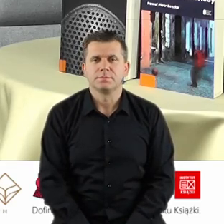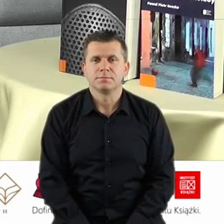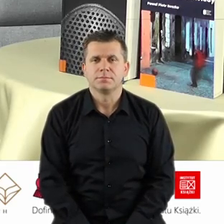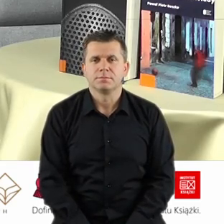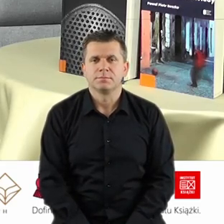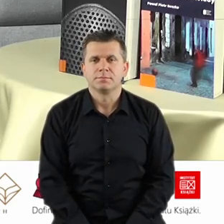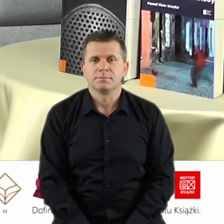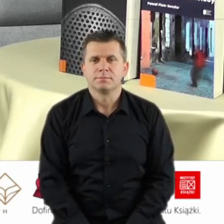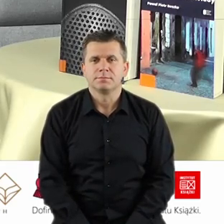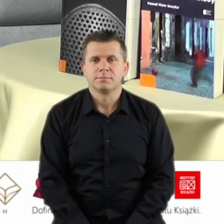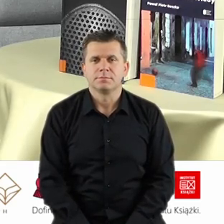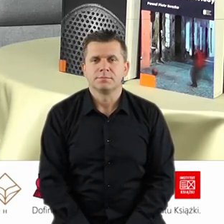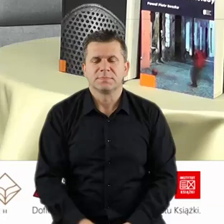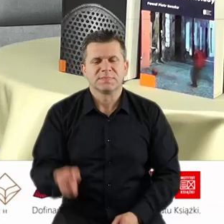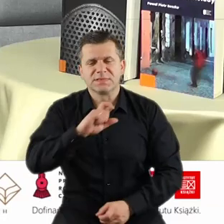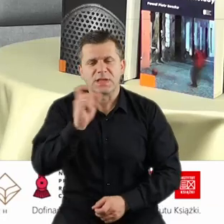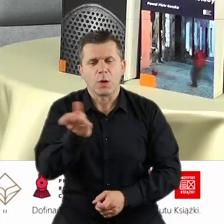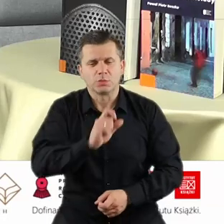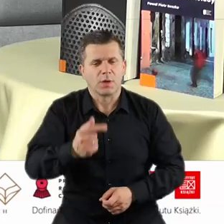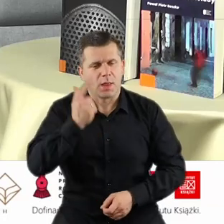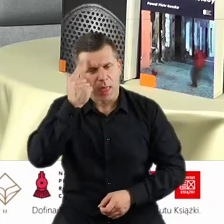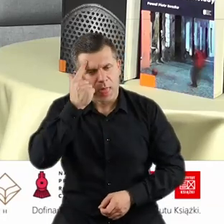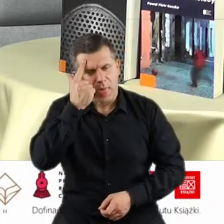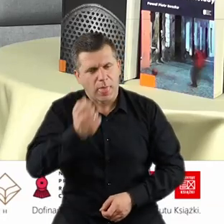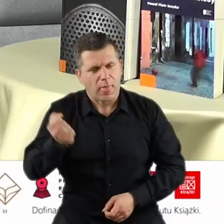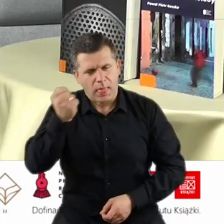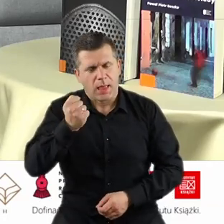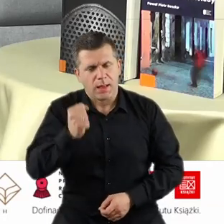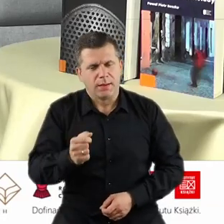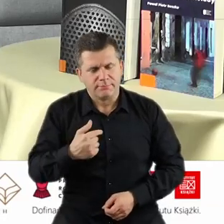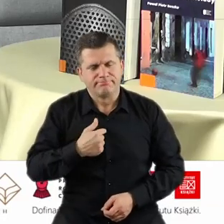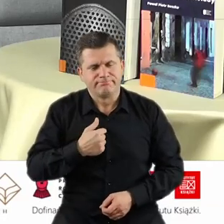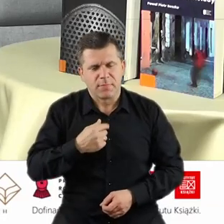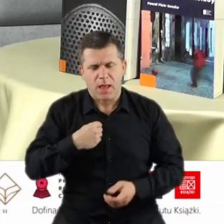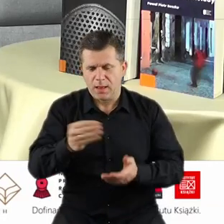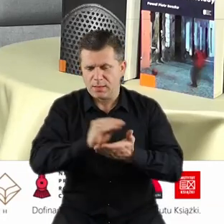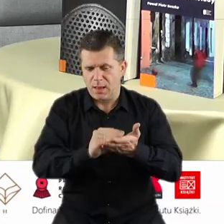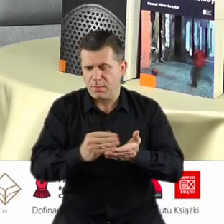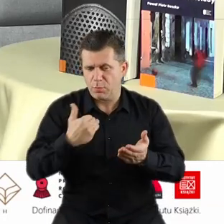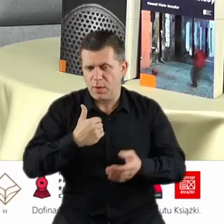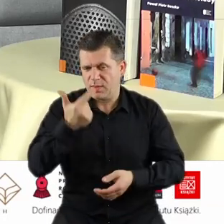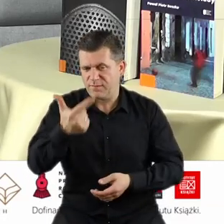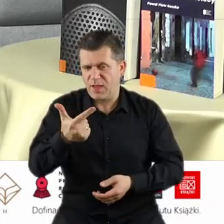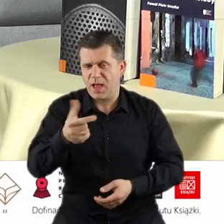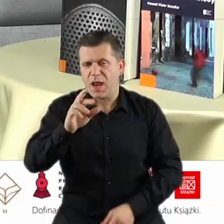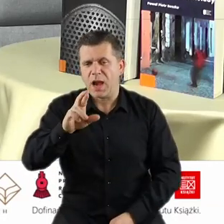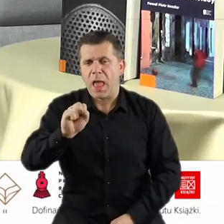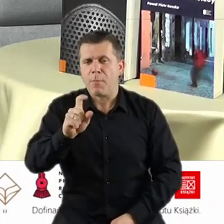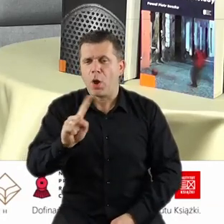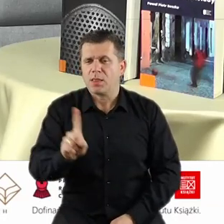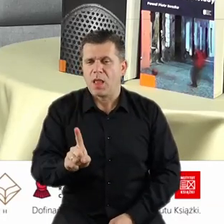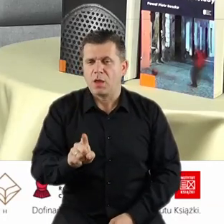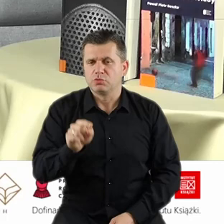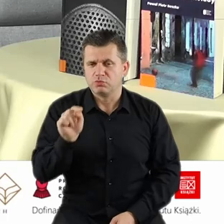która gdzieś tam jakoś tam cały czas do mnie wraca, no bo też napisałem później dwa